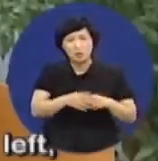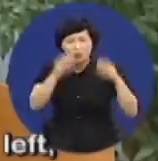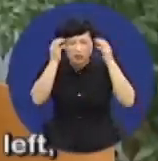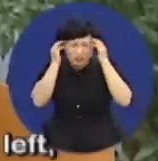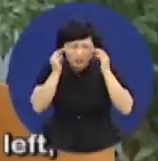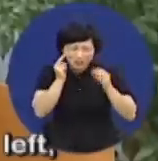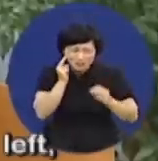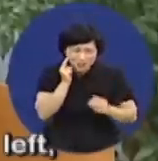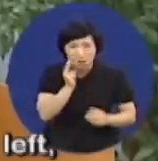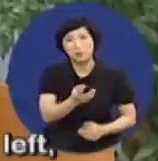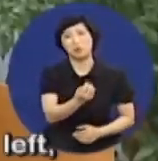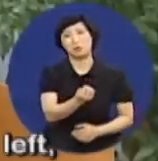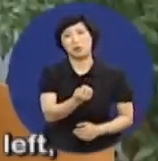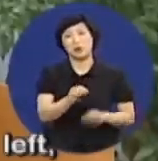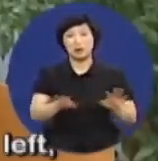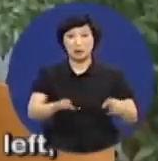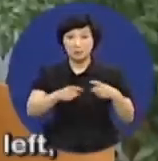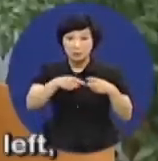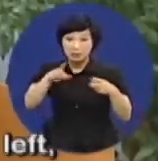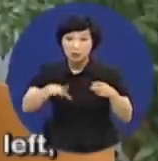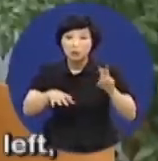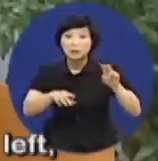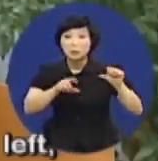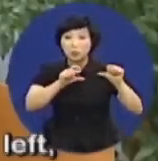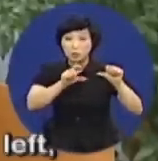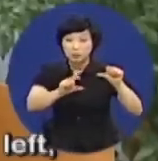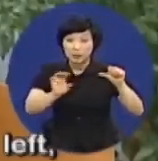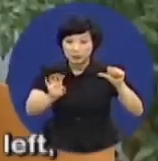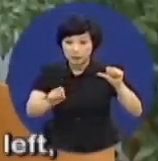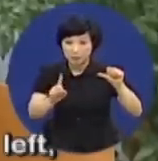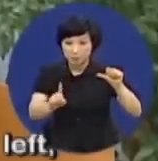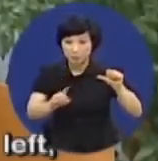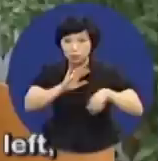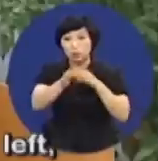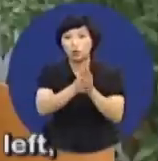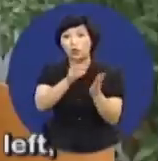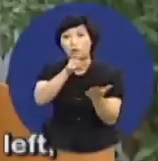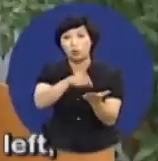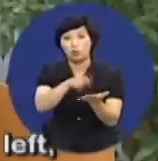いか、マタイの福音書25-41に、